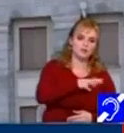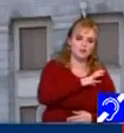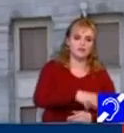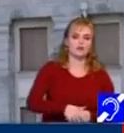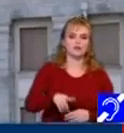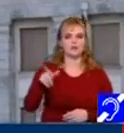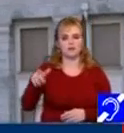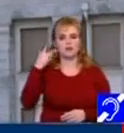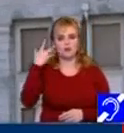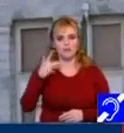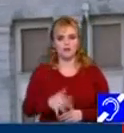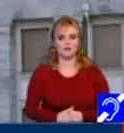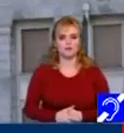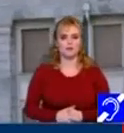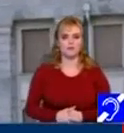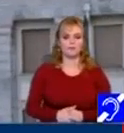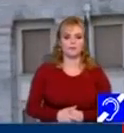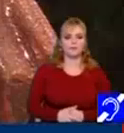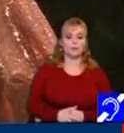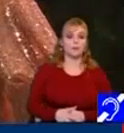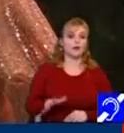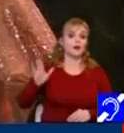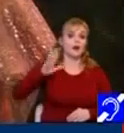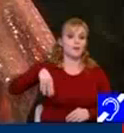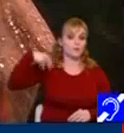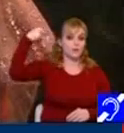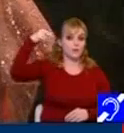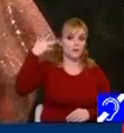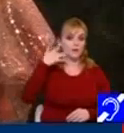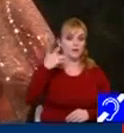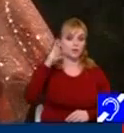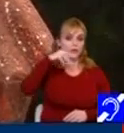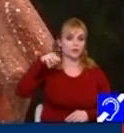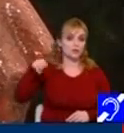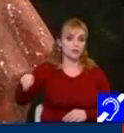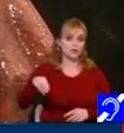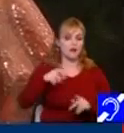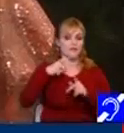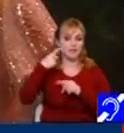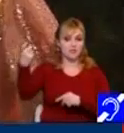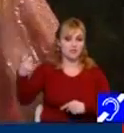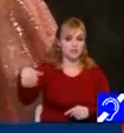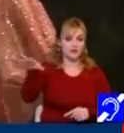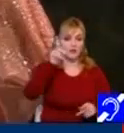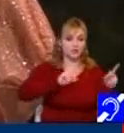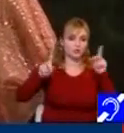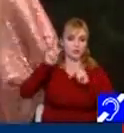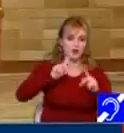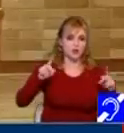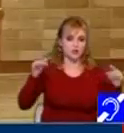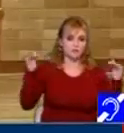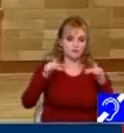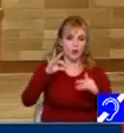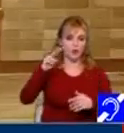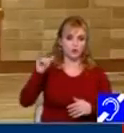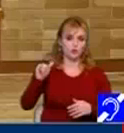efectuat un șir de exerciții militare în apropierea peninsulei. Anterior, președintele american Donald Trump a avertizat la adunarea generală ONU că Statele